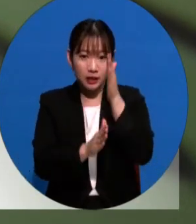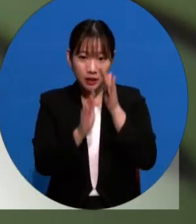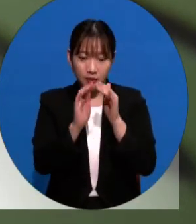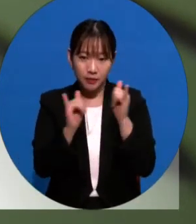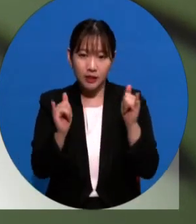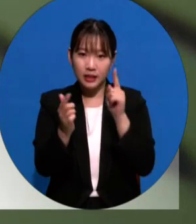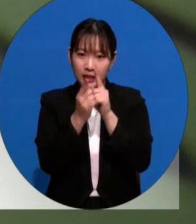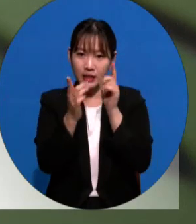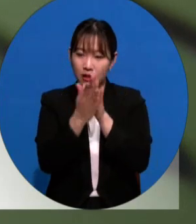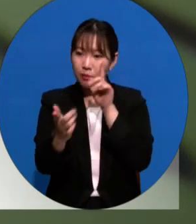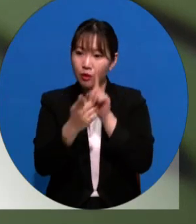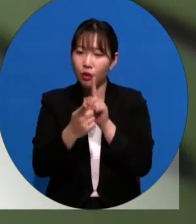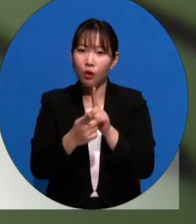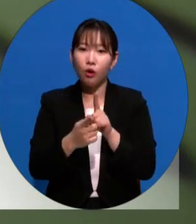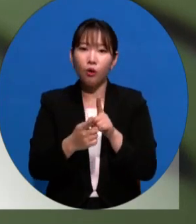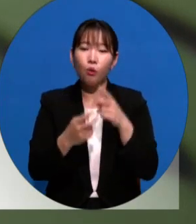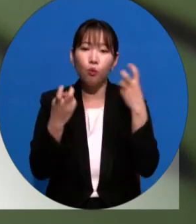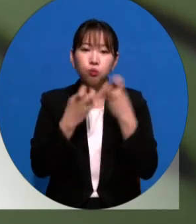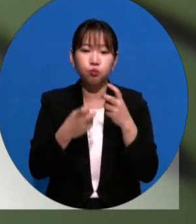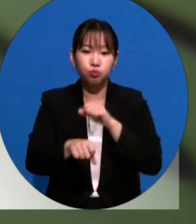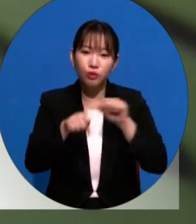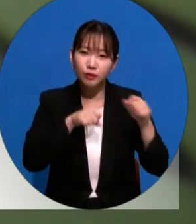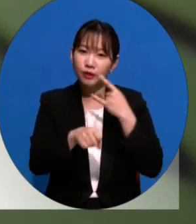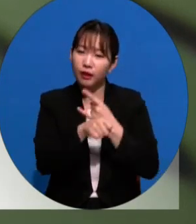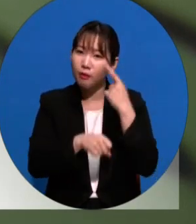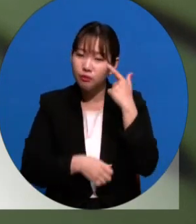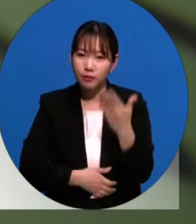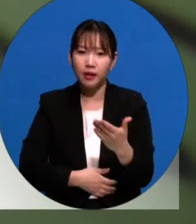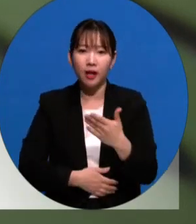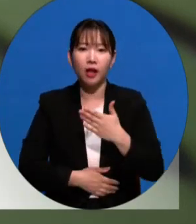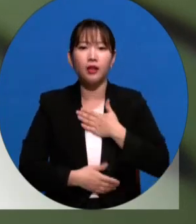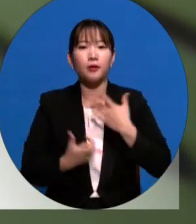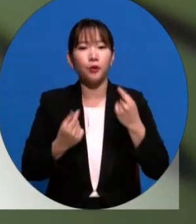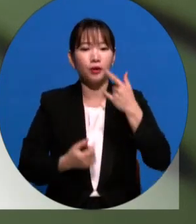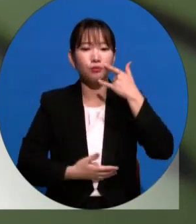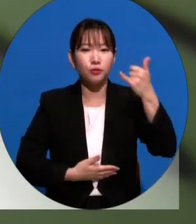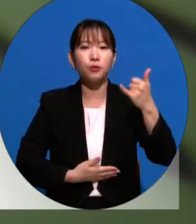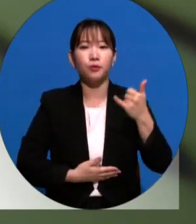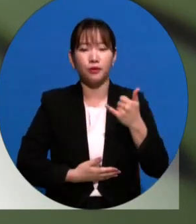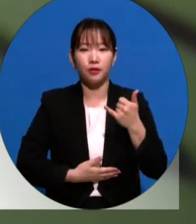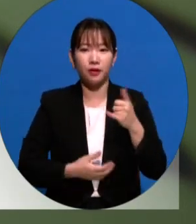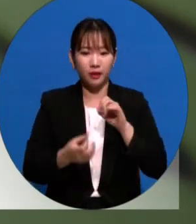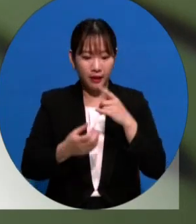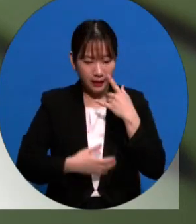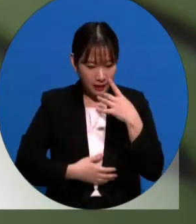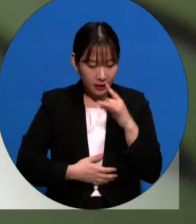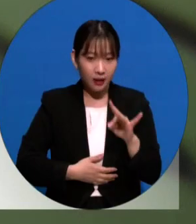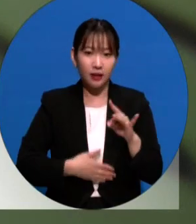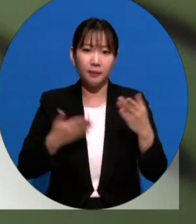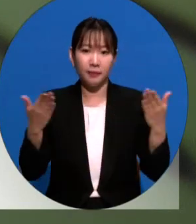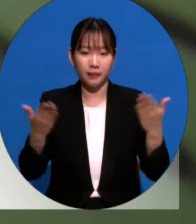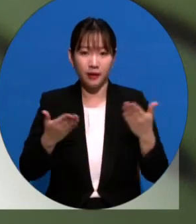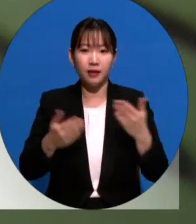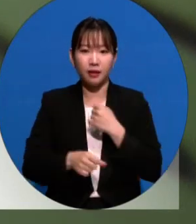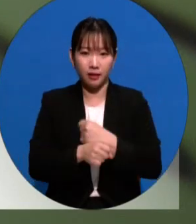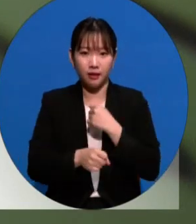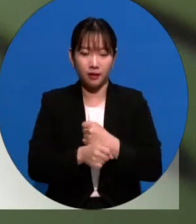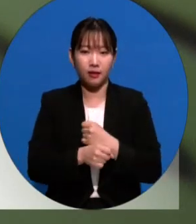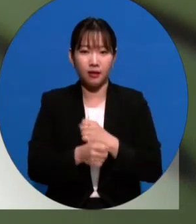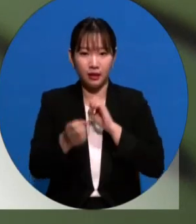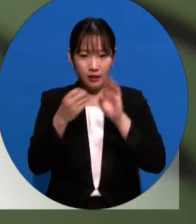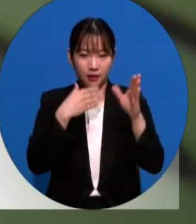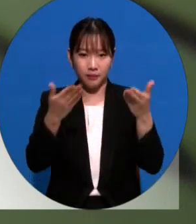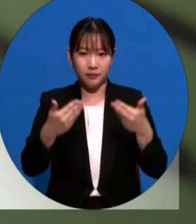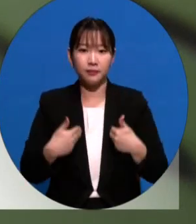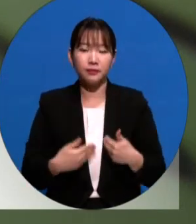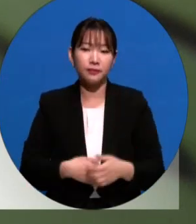만나 어떻게 해서 그런 행동을 했느냐고 물으니 저도 부모라서요라며 당연한 일을 했을 뿐이라는